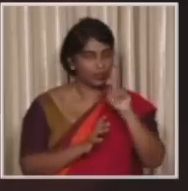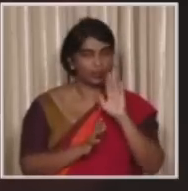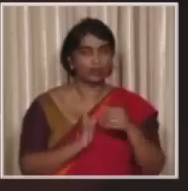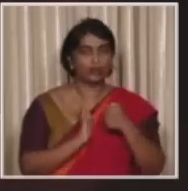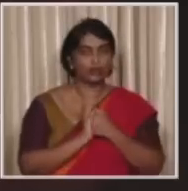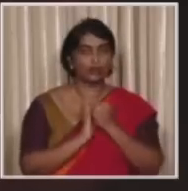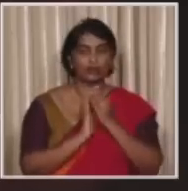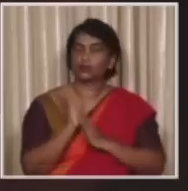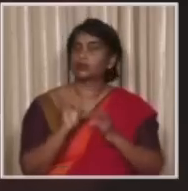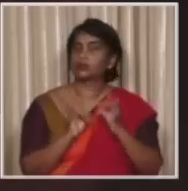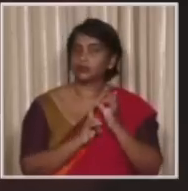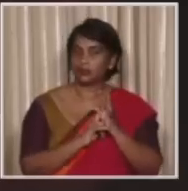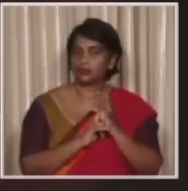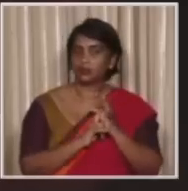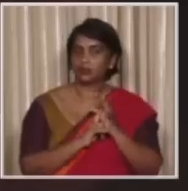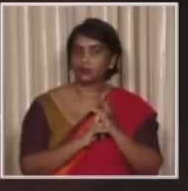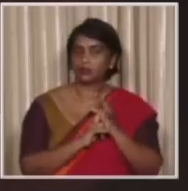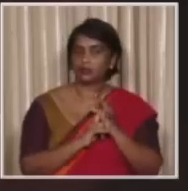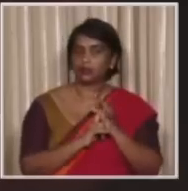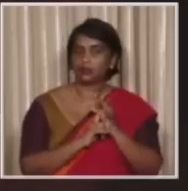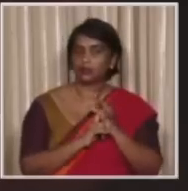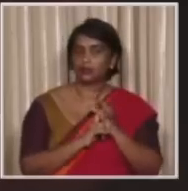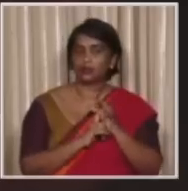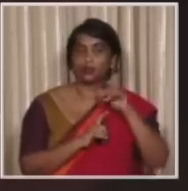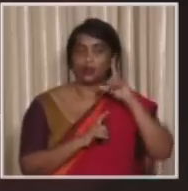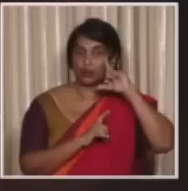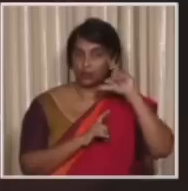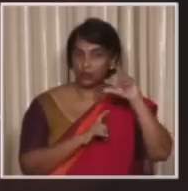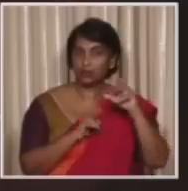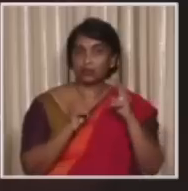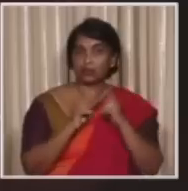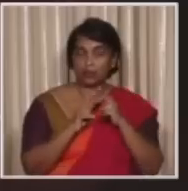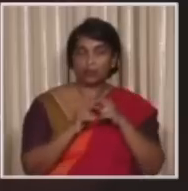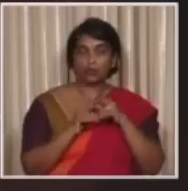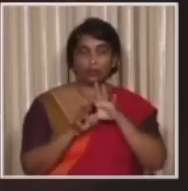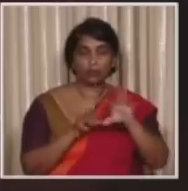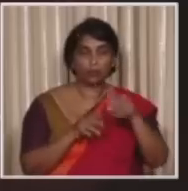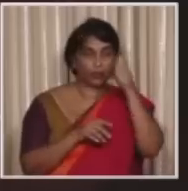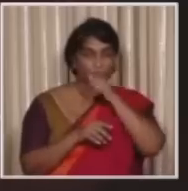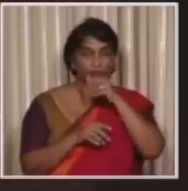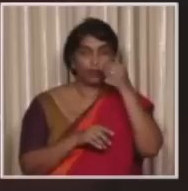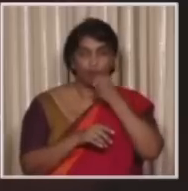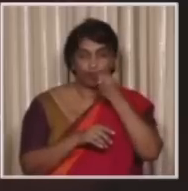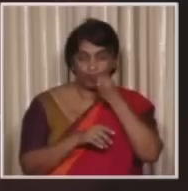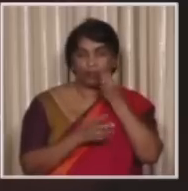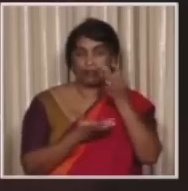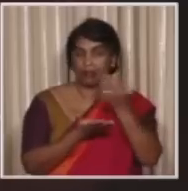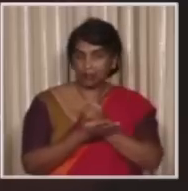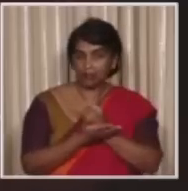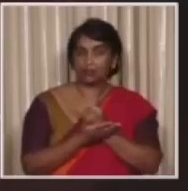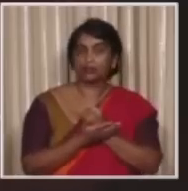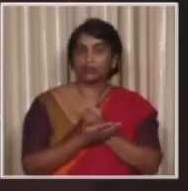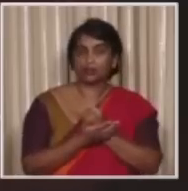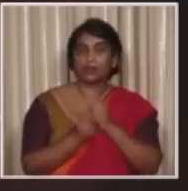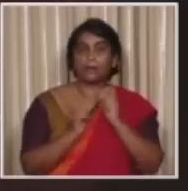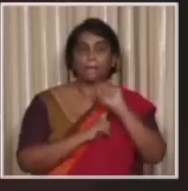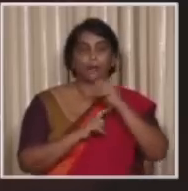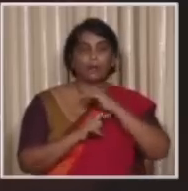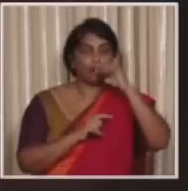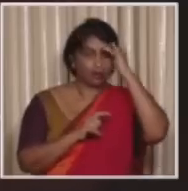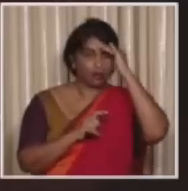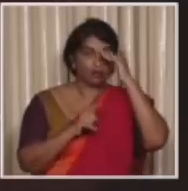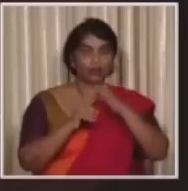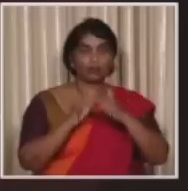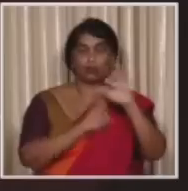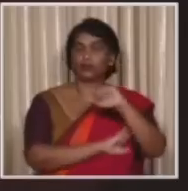ගරු මන්ත්‍රීතුමනි තුමියනි චීන අසූචි පොහොර වලින් හොරා කාපු අය ගරු මන්ත්‍රීතුමිය මේ සභානායකටත්